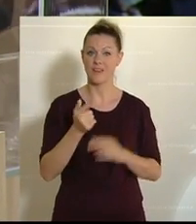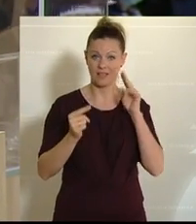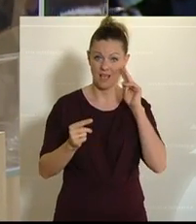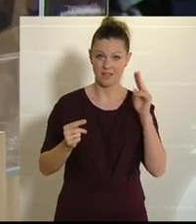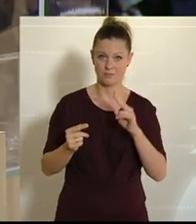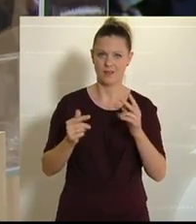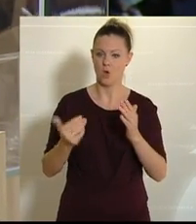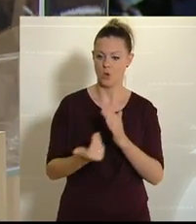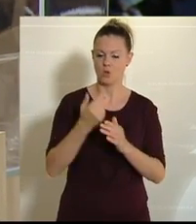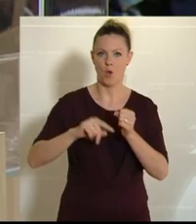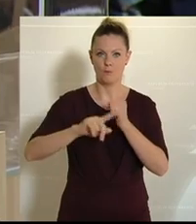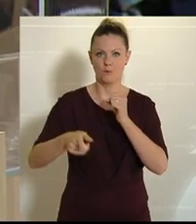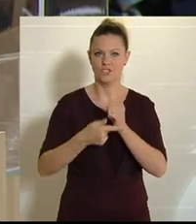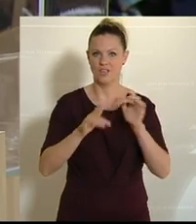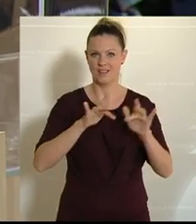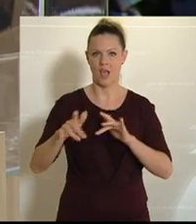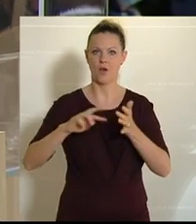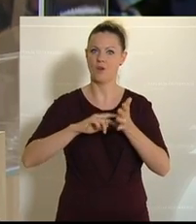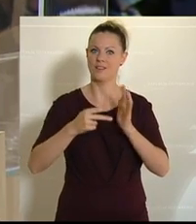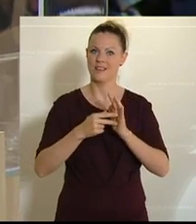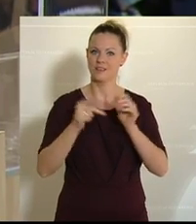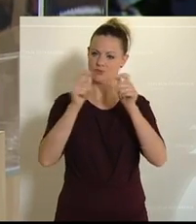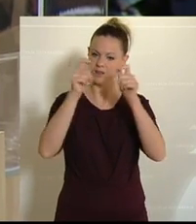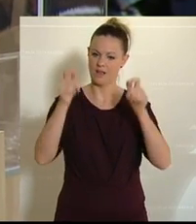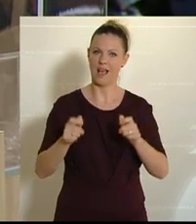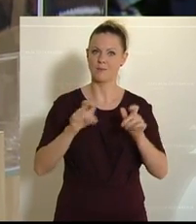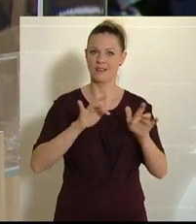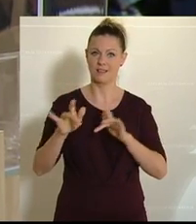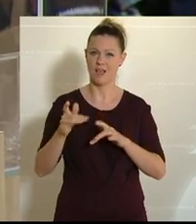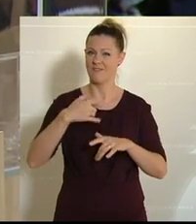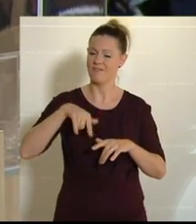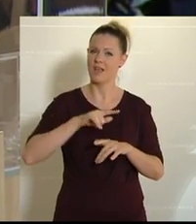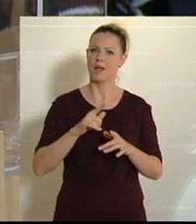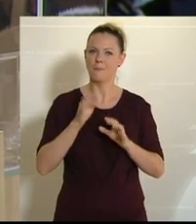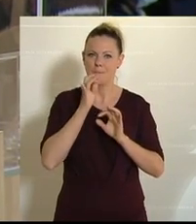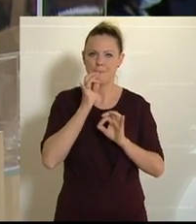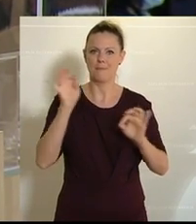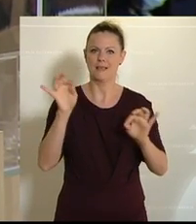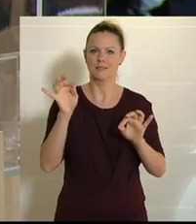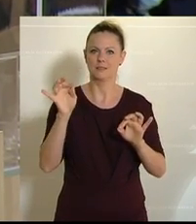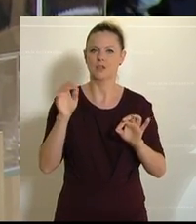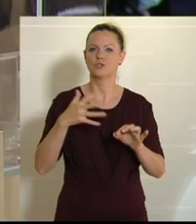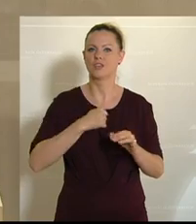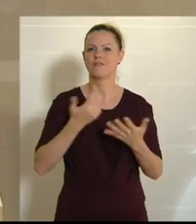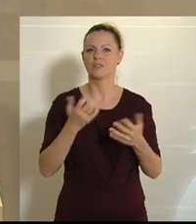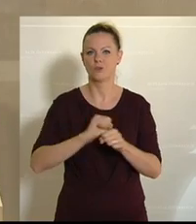dieses neue Budget schafft auch den technischen Rahmen, dass wir bestmöglich durch die Corona-Krise